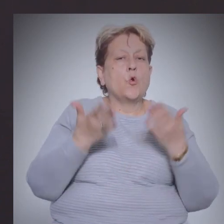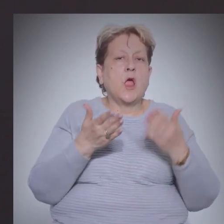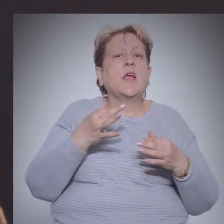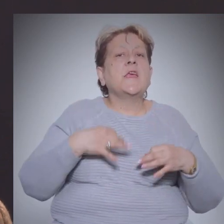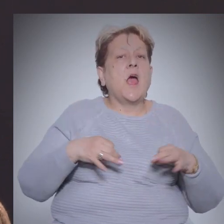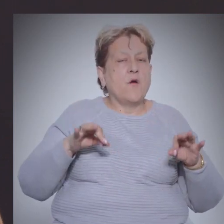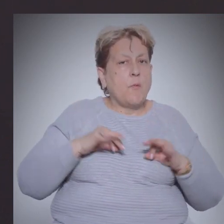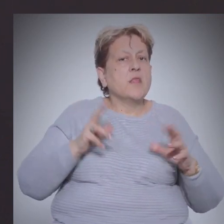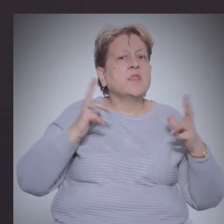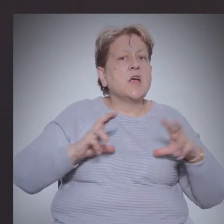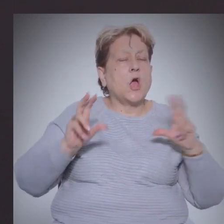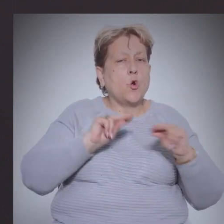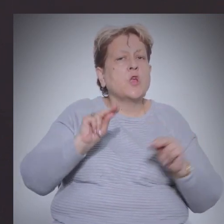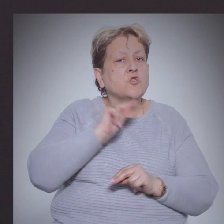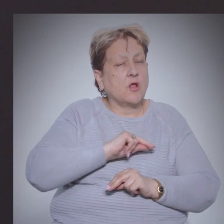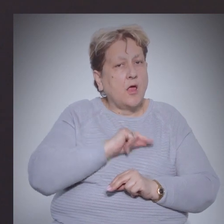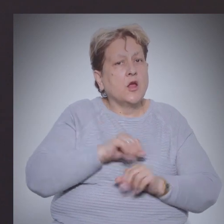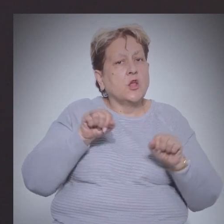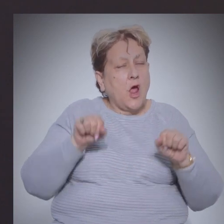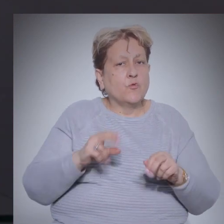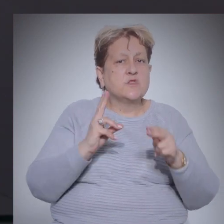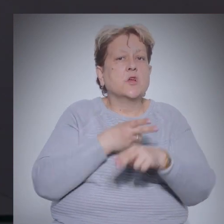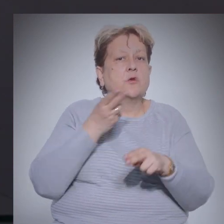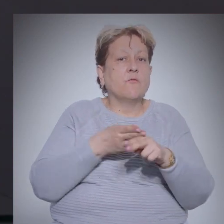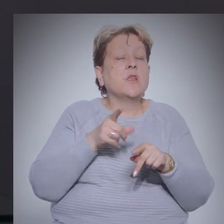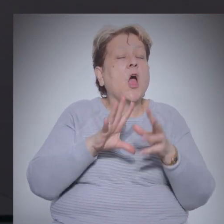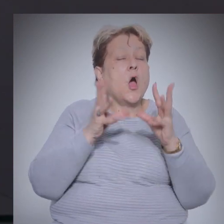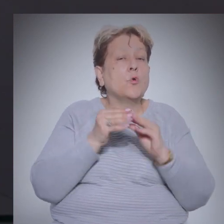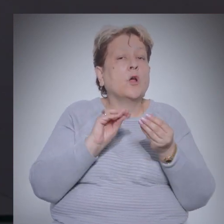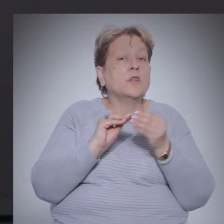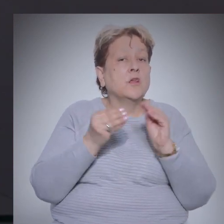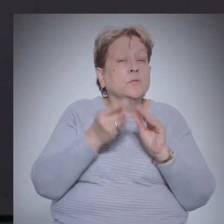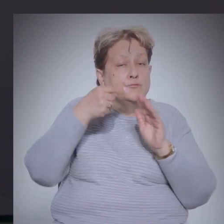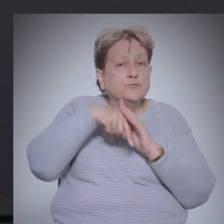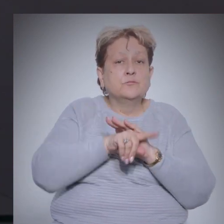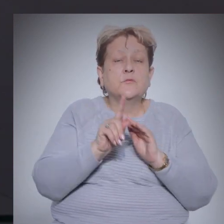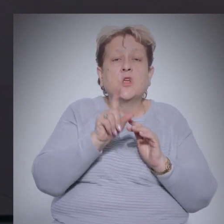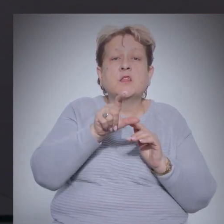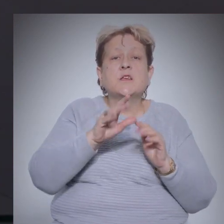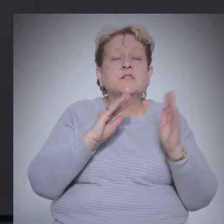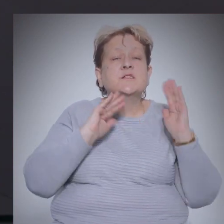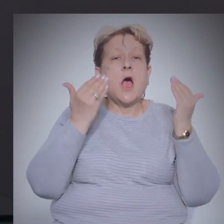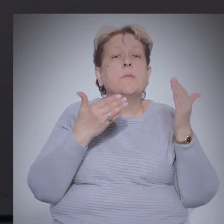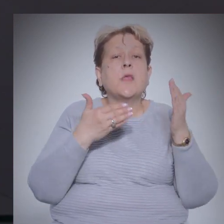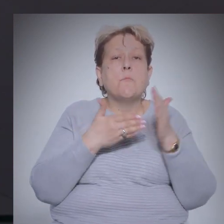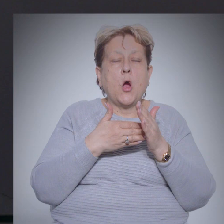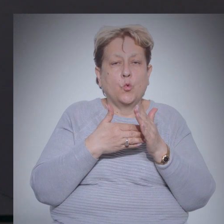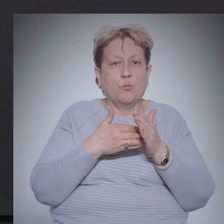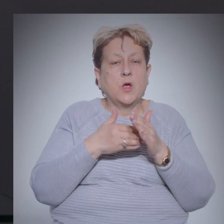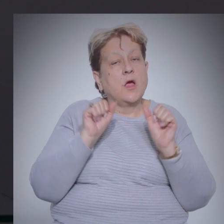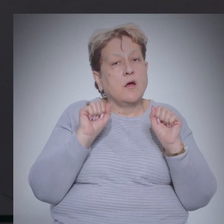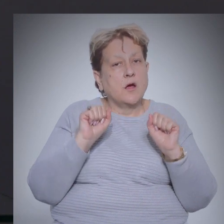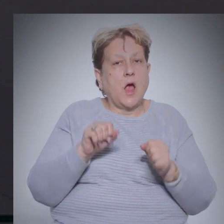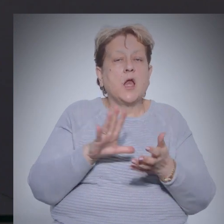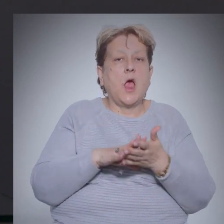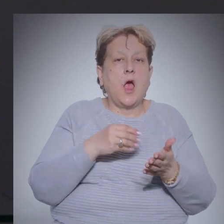այլներ, որպես իրահաբաններ դասախոսական աշխատանքի իրավունքից և այլներ, այստեղ ամբող շխնդիրը կայանում էրնայում, թե արդյոք այս սամանապակումը